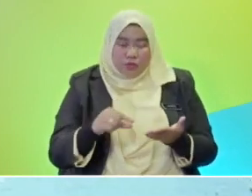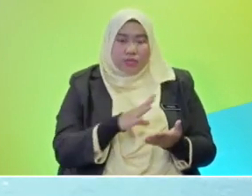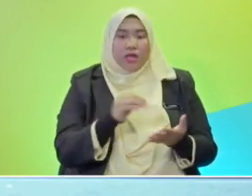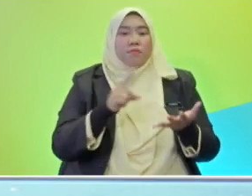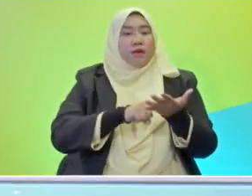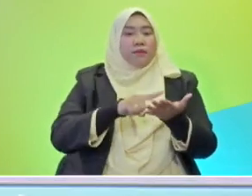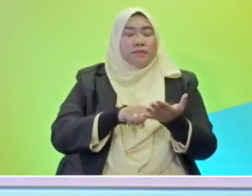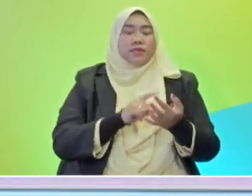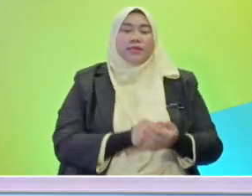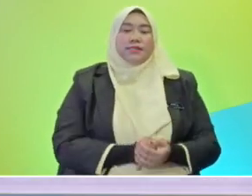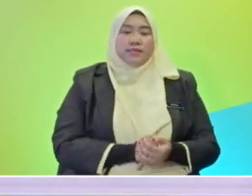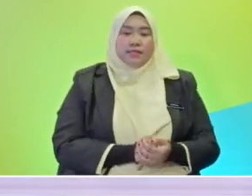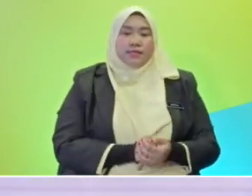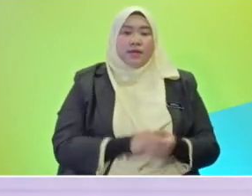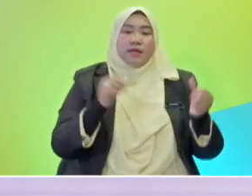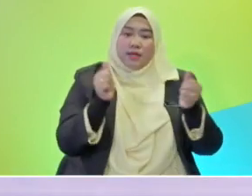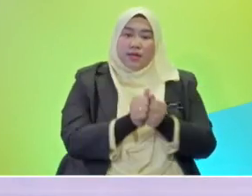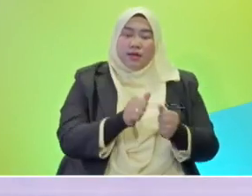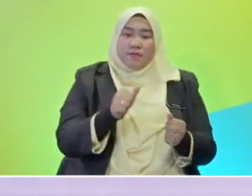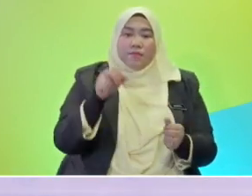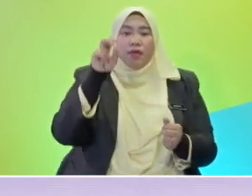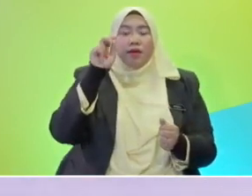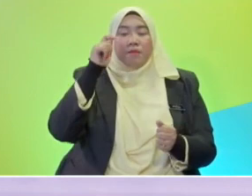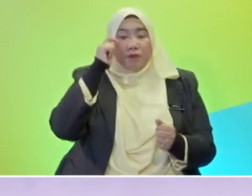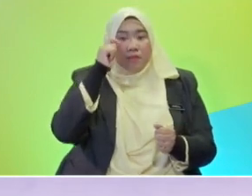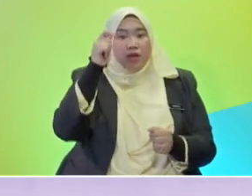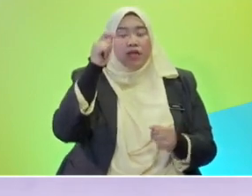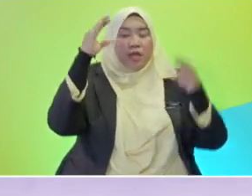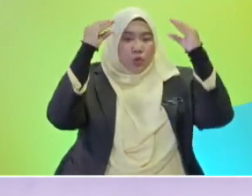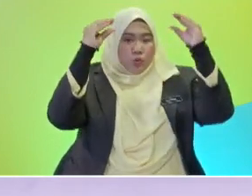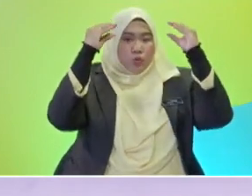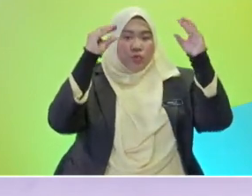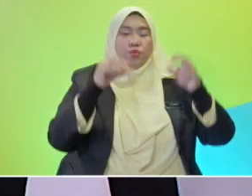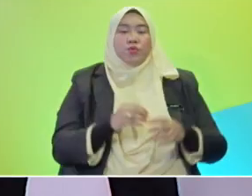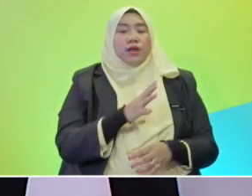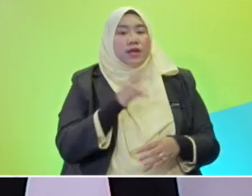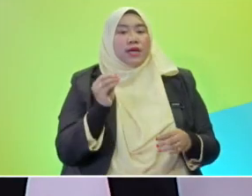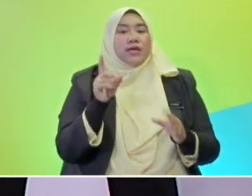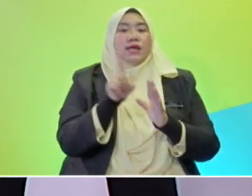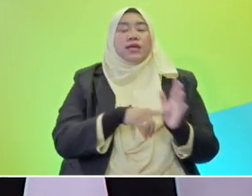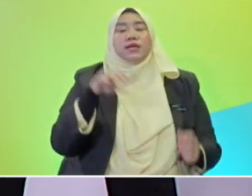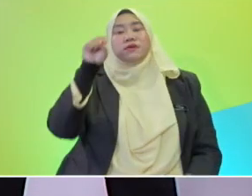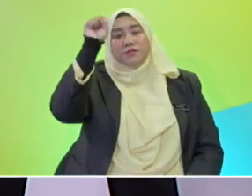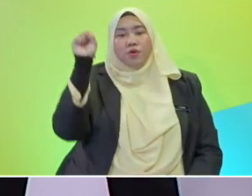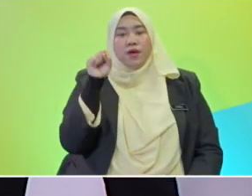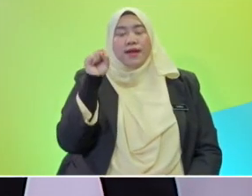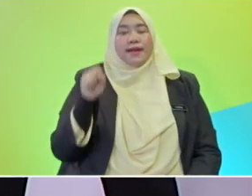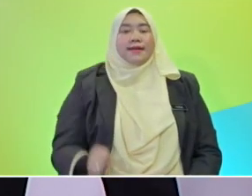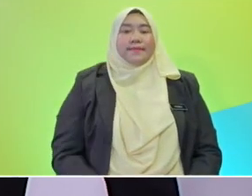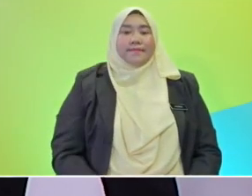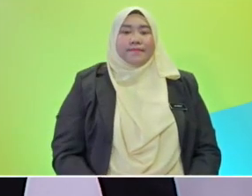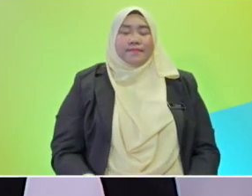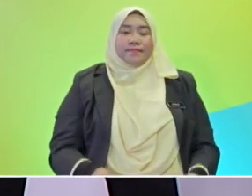dengan pemberhentian guru dan juga mereka di soal secara lisan maka